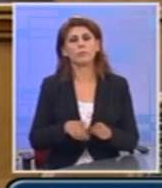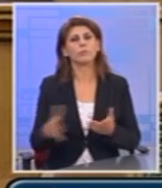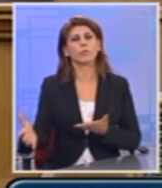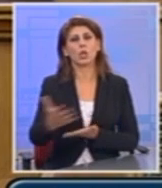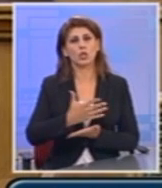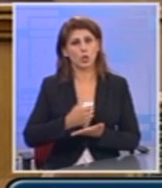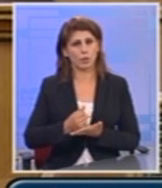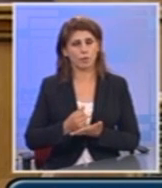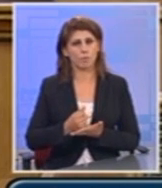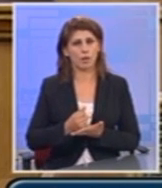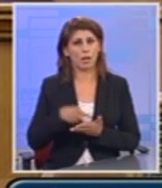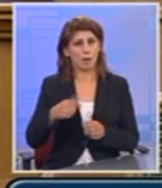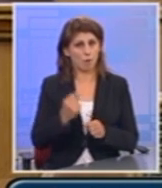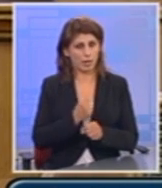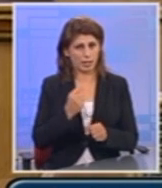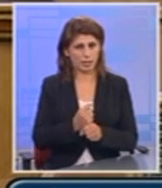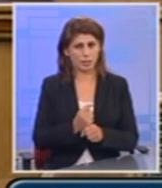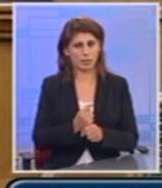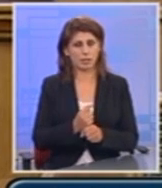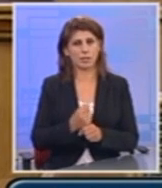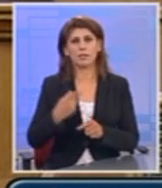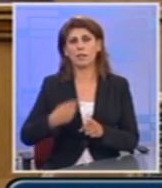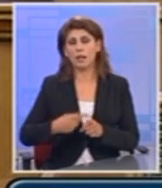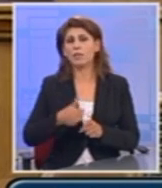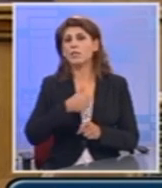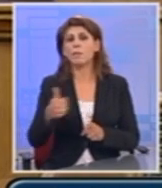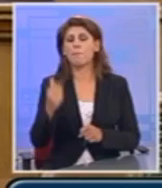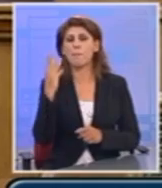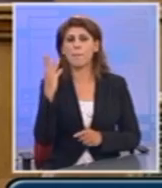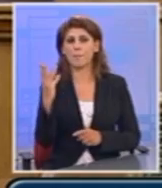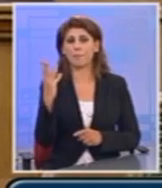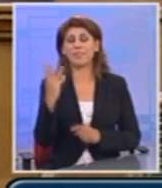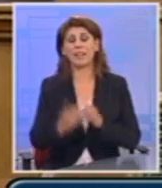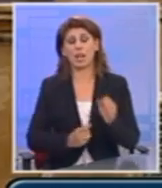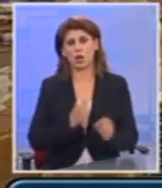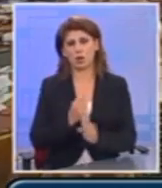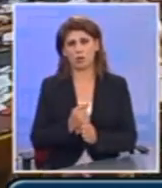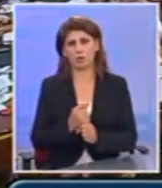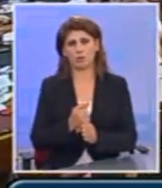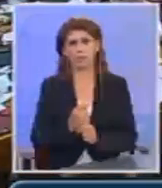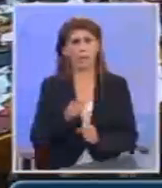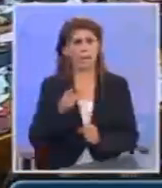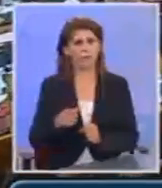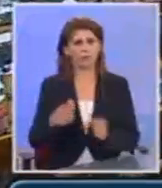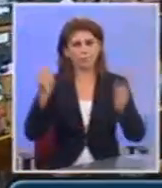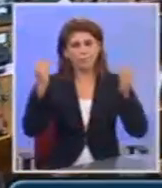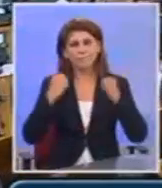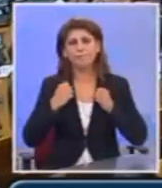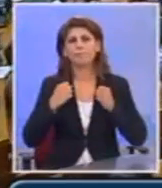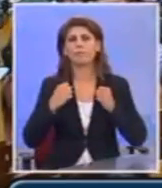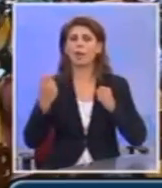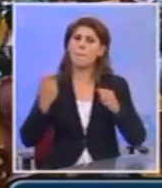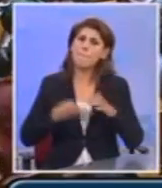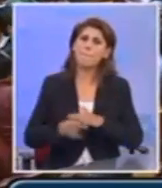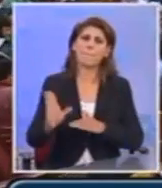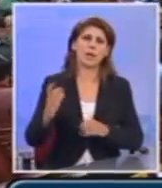εισόδημα από εργασία στην χώρα σε μόνο 3α χρόνια μία απώλεια που υπέστησαν οι